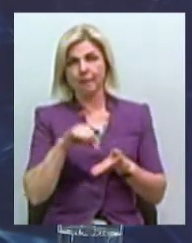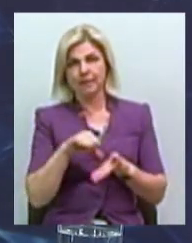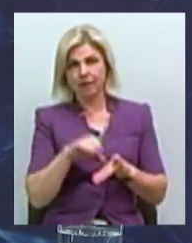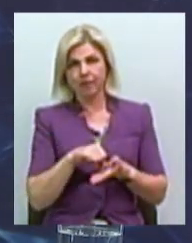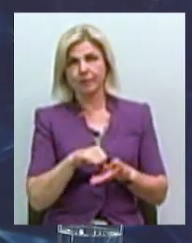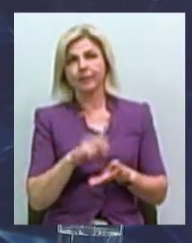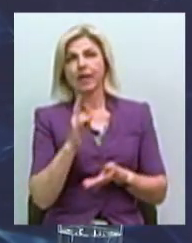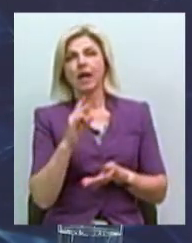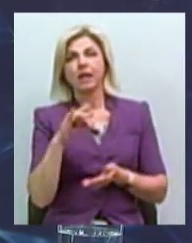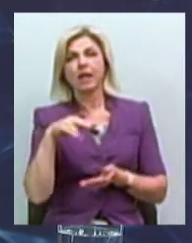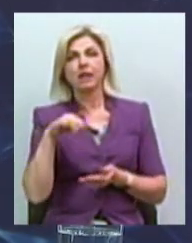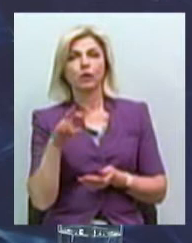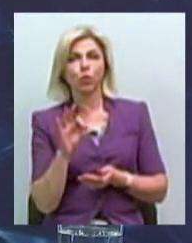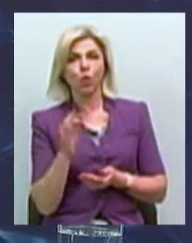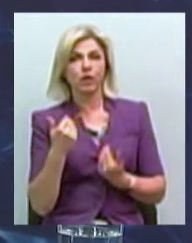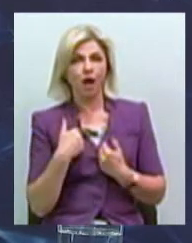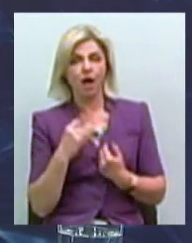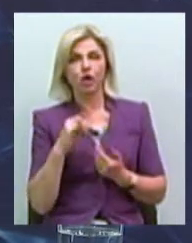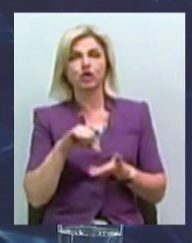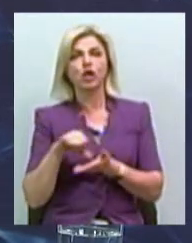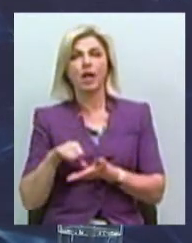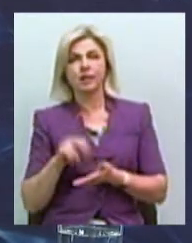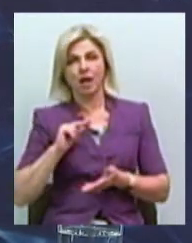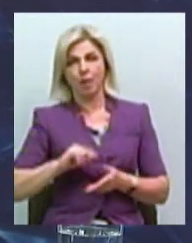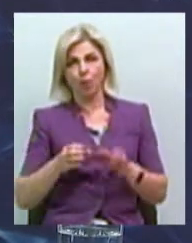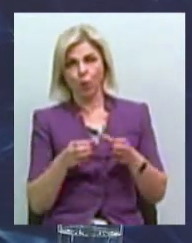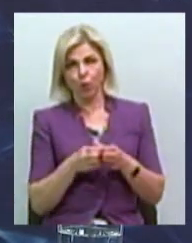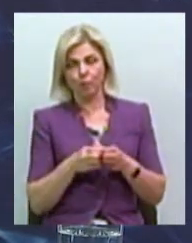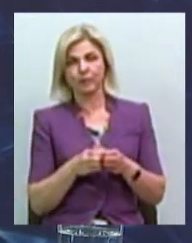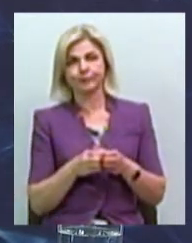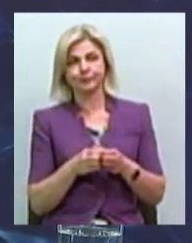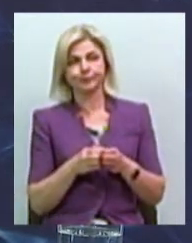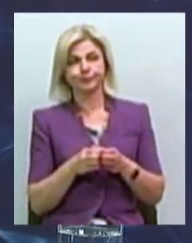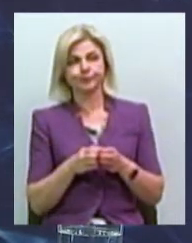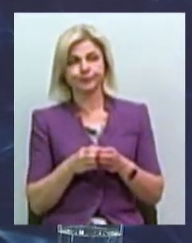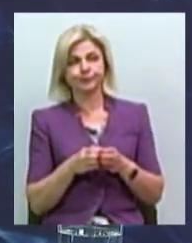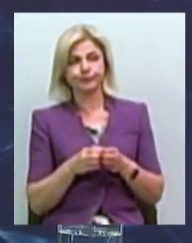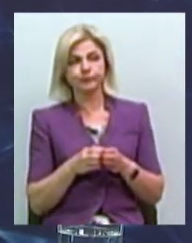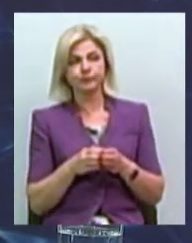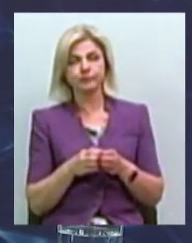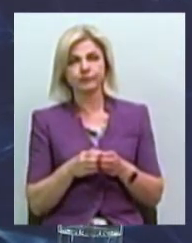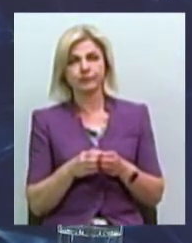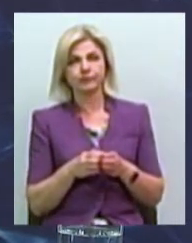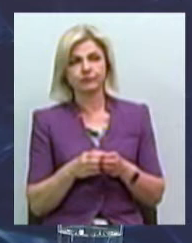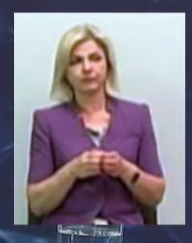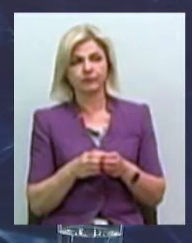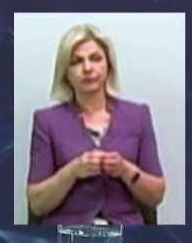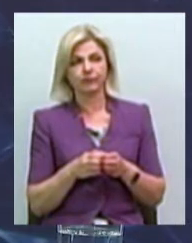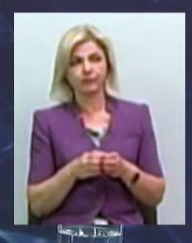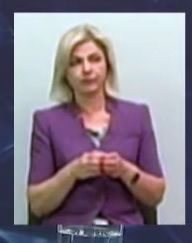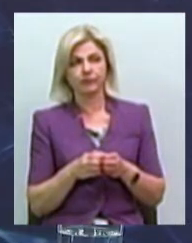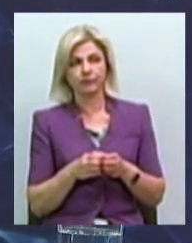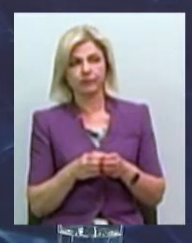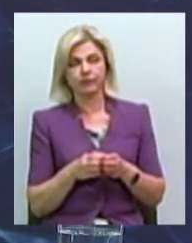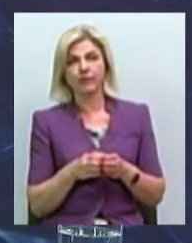голови Криленка, я і члени робочої групи нашої по мирогосподарському комплексу Мойсел і Гончаренка. От,